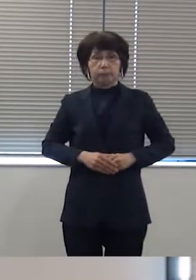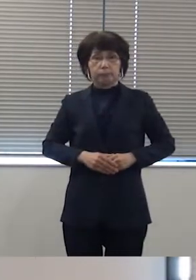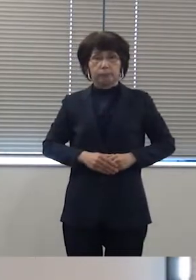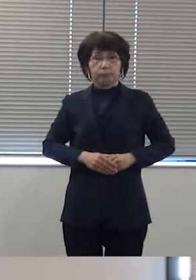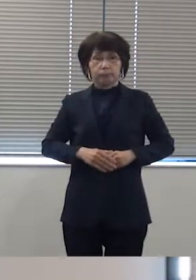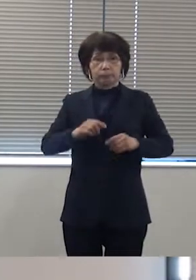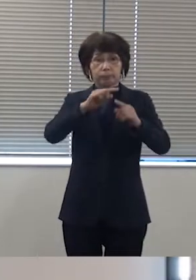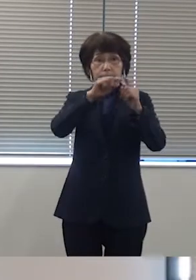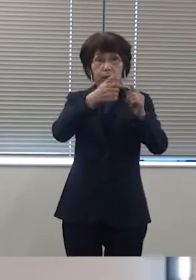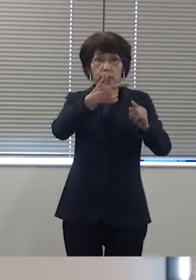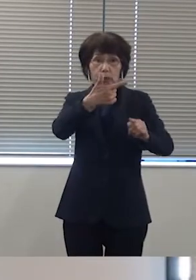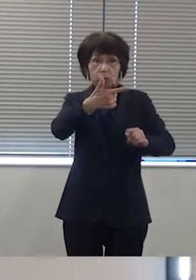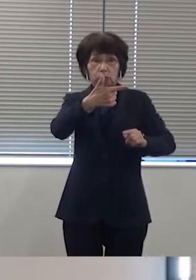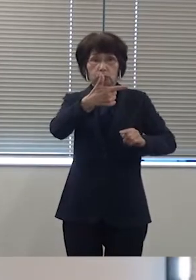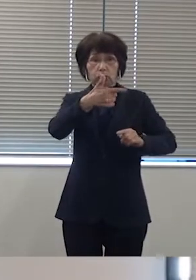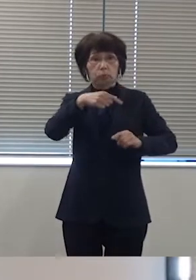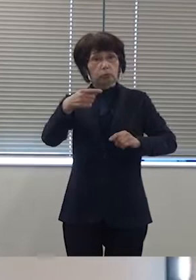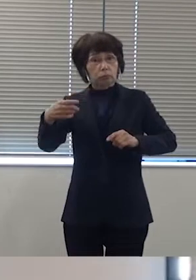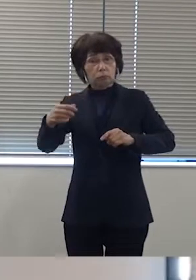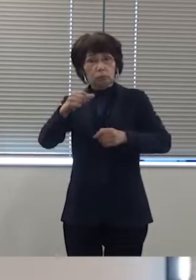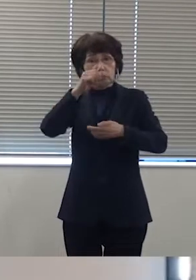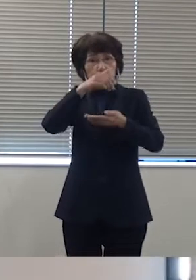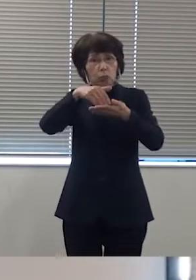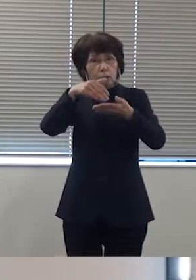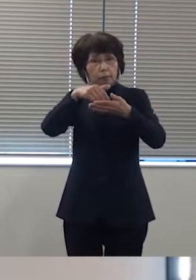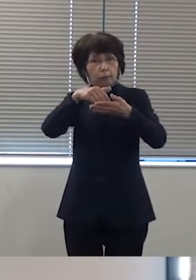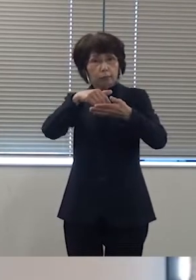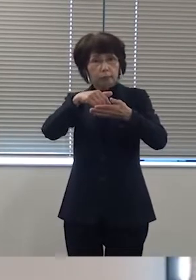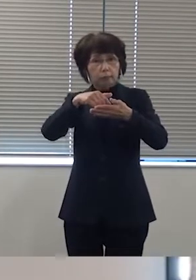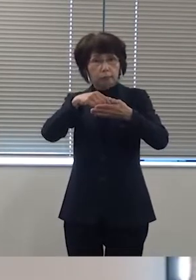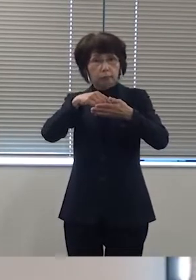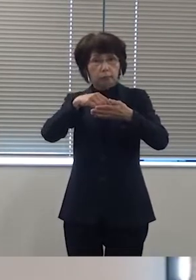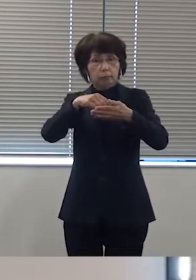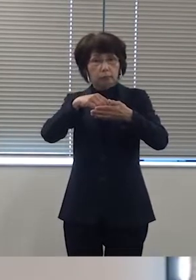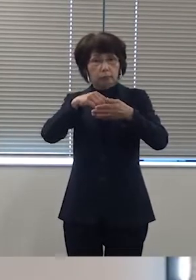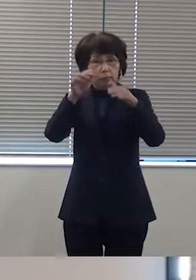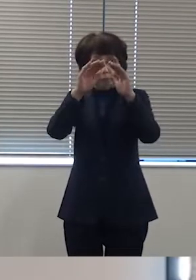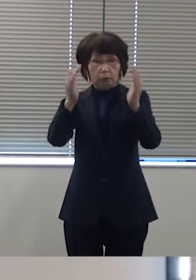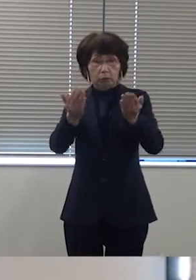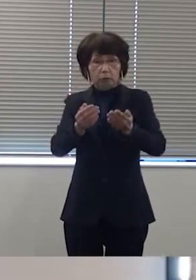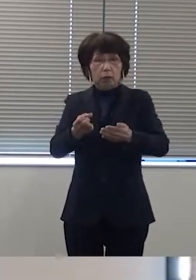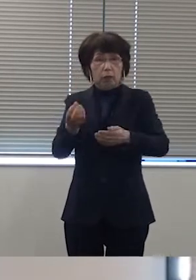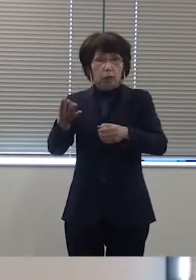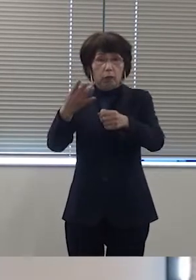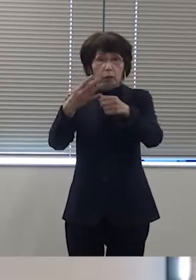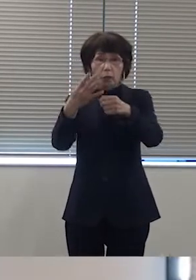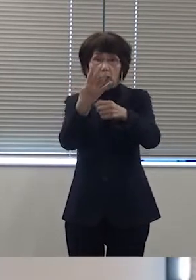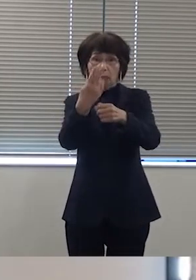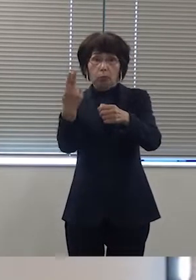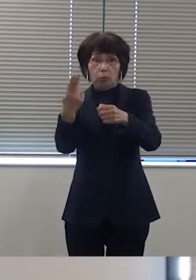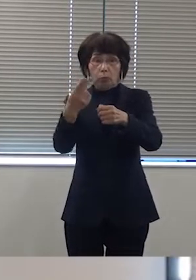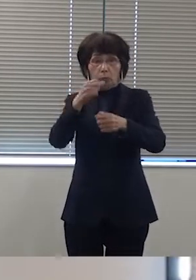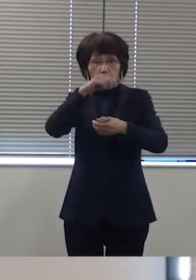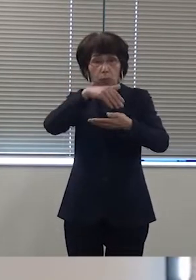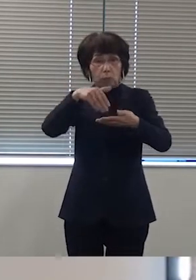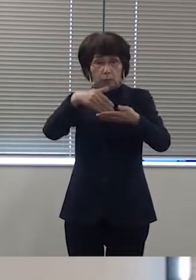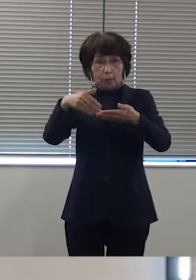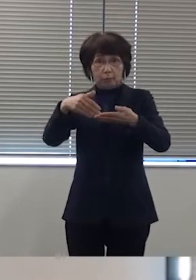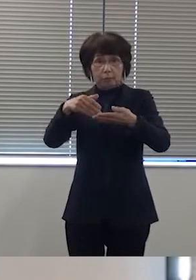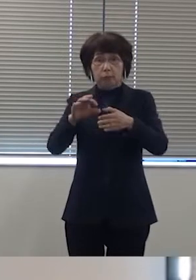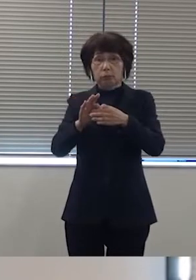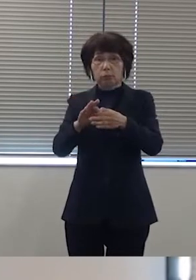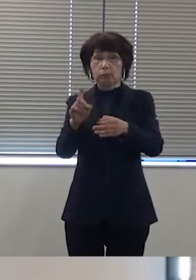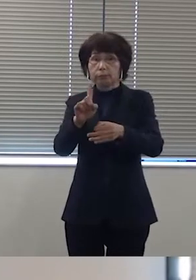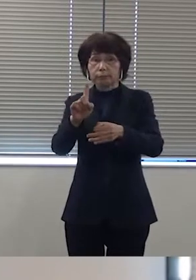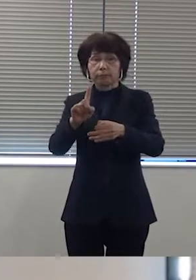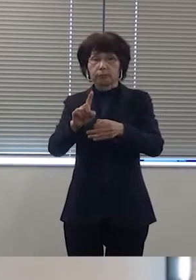6ページから、予算のメインになりますが、令和4年度の予算につきましてはですね、